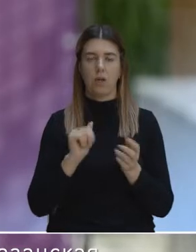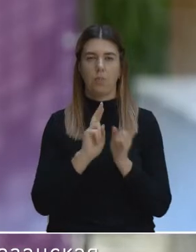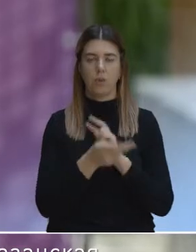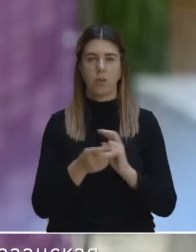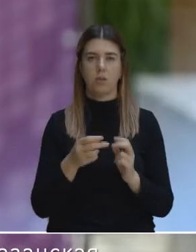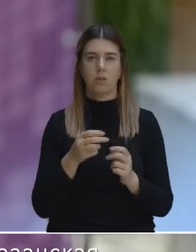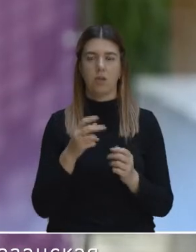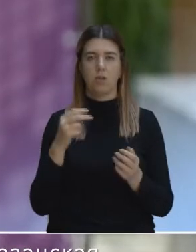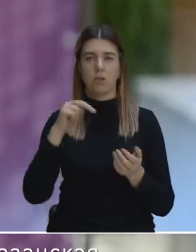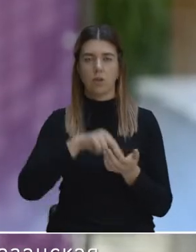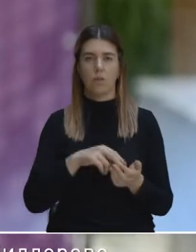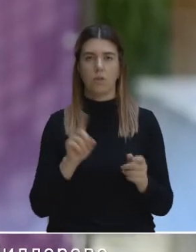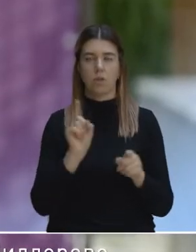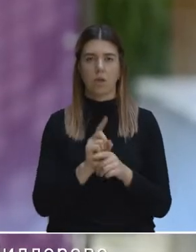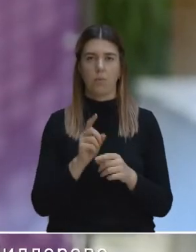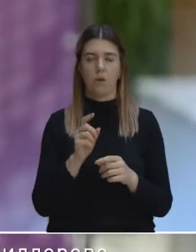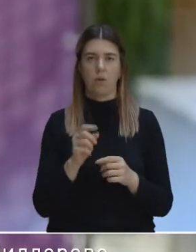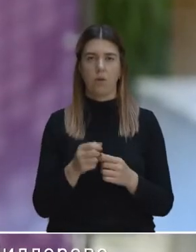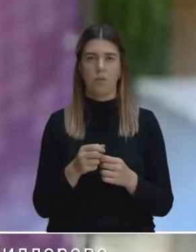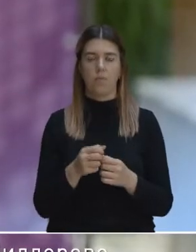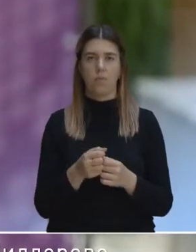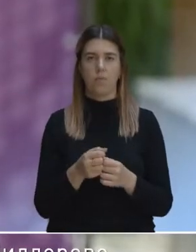меняются принципиально, они становятся такими своеобразными